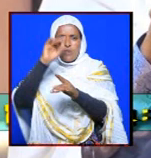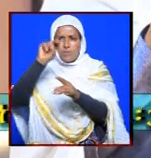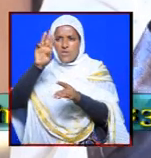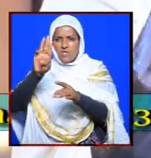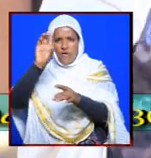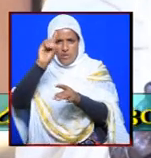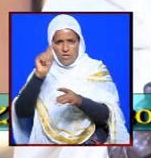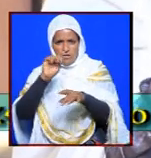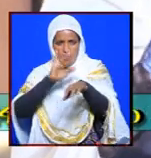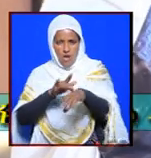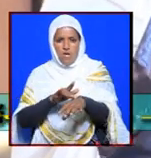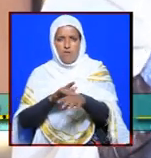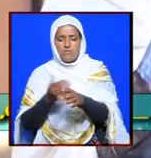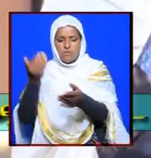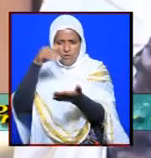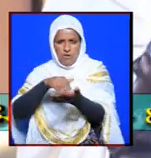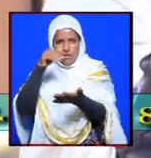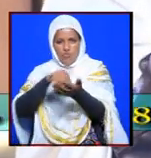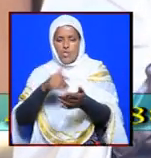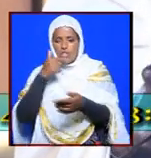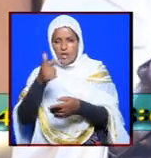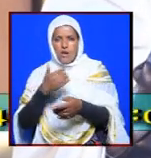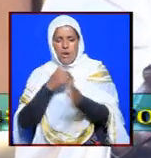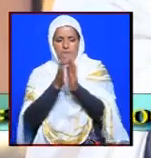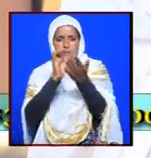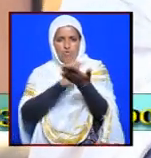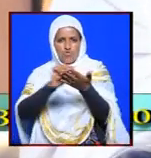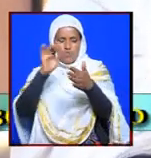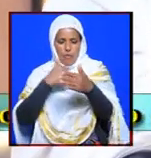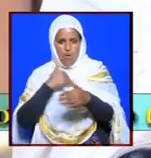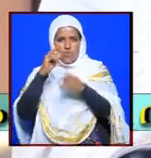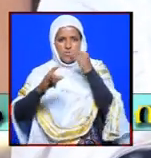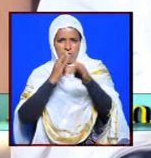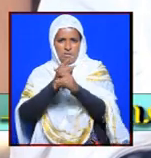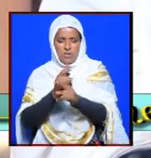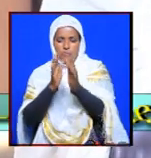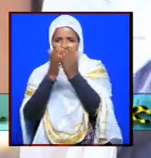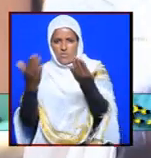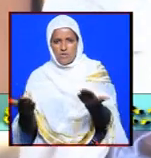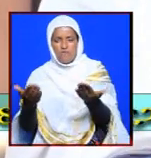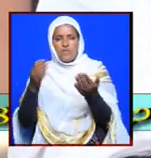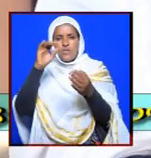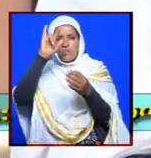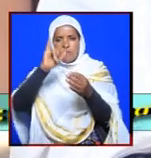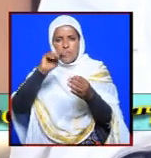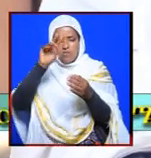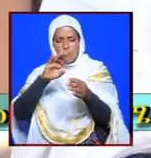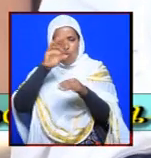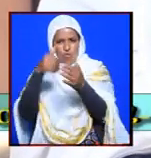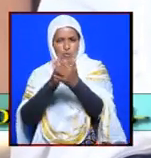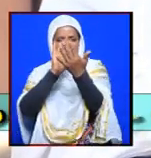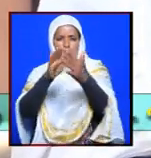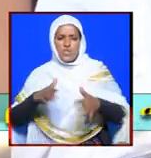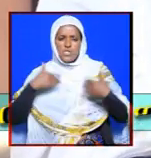የሚሆን። በዘመነ መሳፍንት ላይ ተደጋግሞ የተነገራል፣ መጽሐፍ ቅዱስ ላይ ባለው ዘመነ መሳፍንት፣ በመጽሐፈ መሳፍንት ማለት ነው።